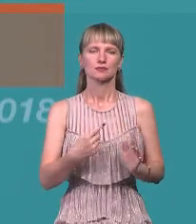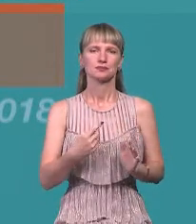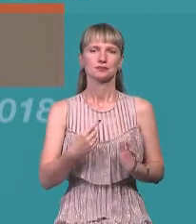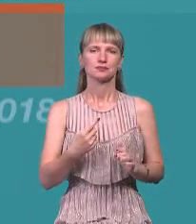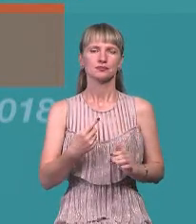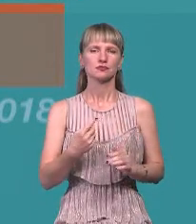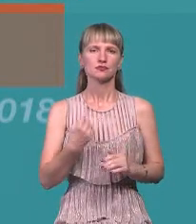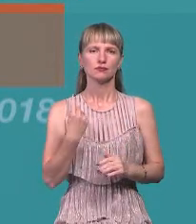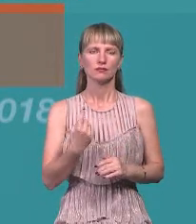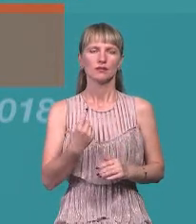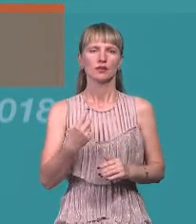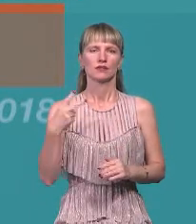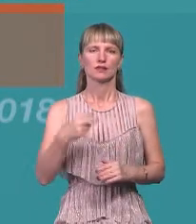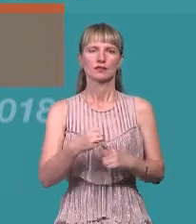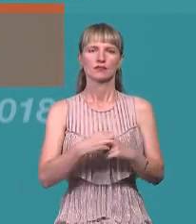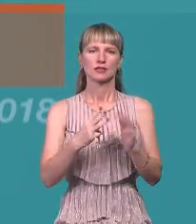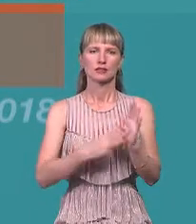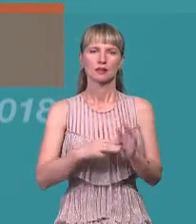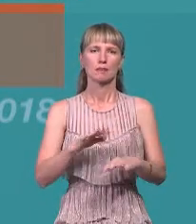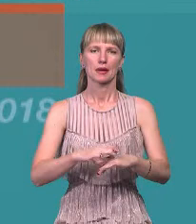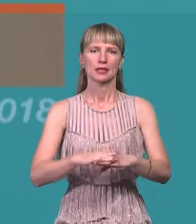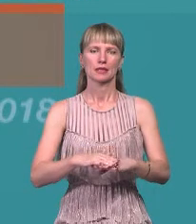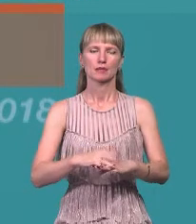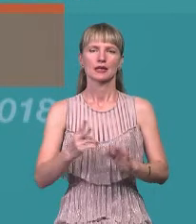8,01% у 2018 році. Математика